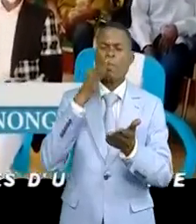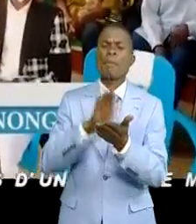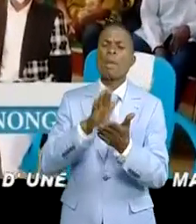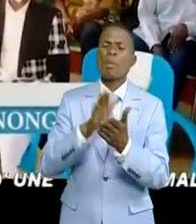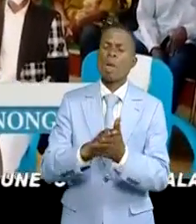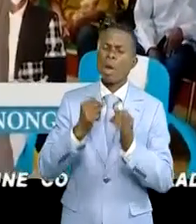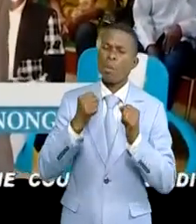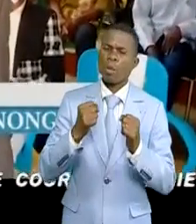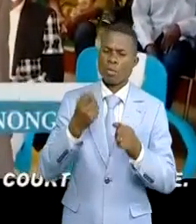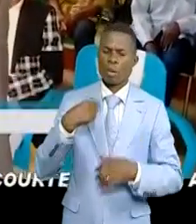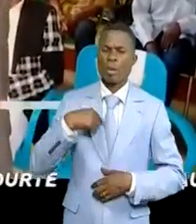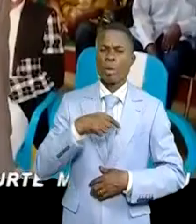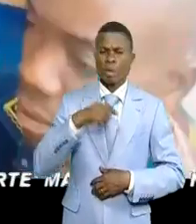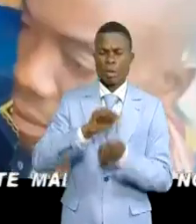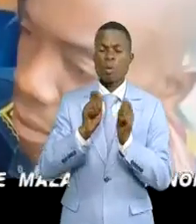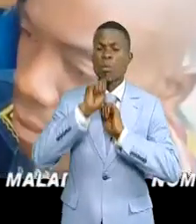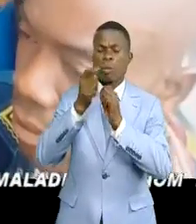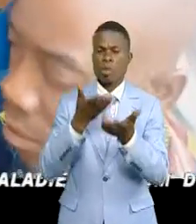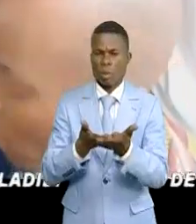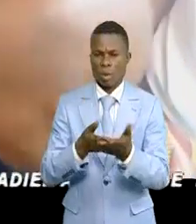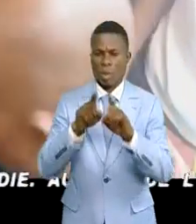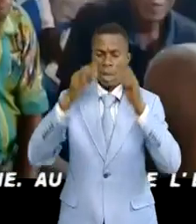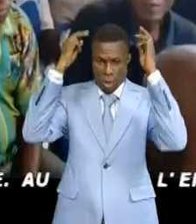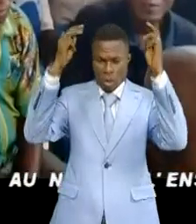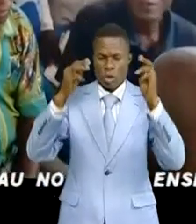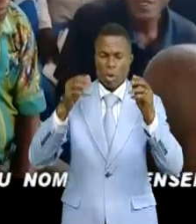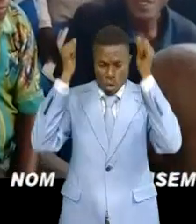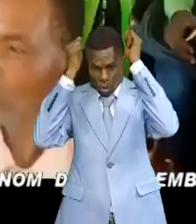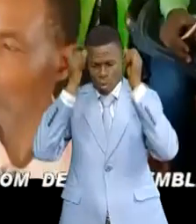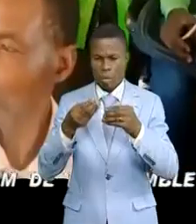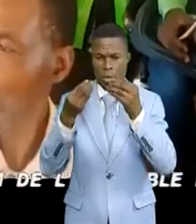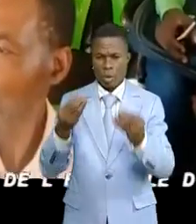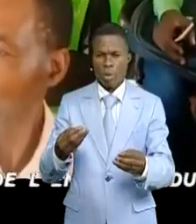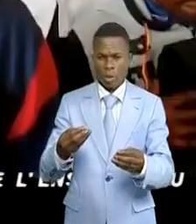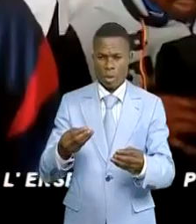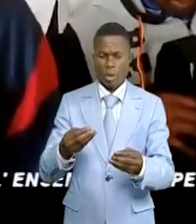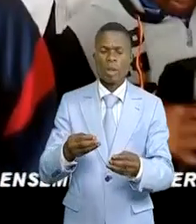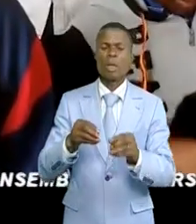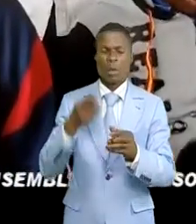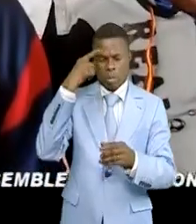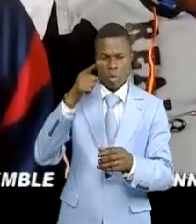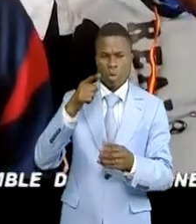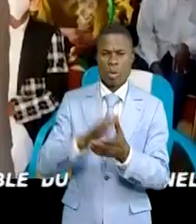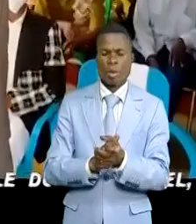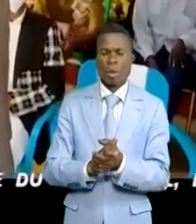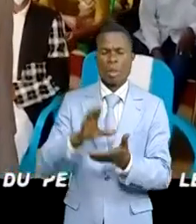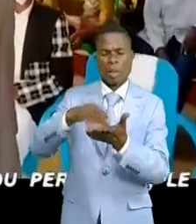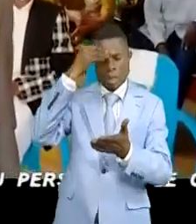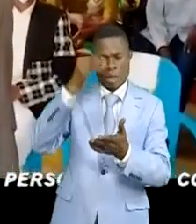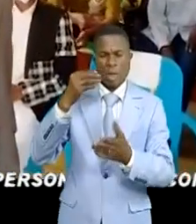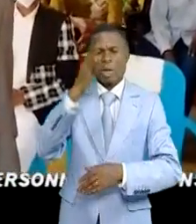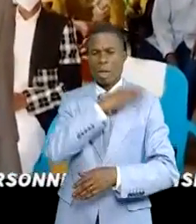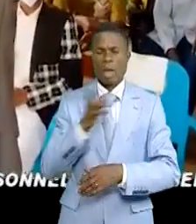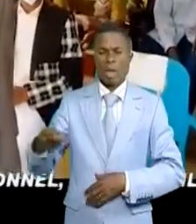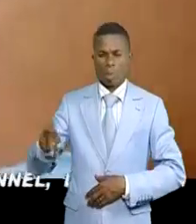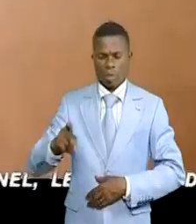plus différents. Au sujet de ces dons, des tonnes et des duplex de la dite sous-division pour acquérir le petit cadre de la